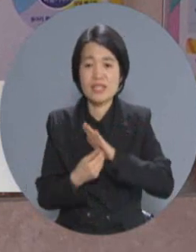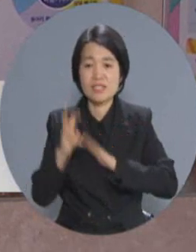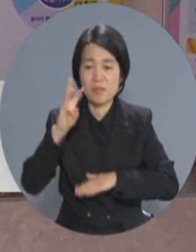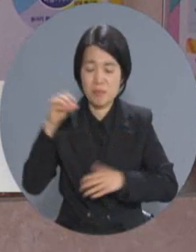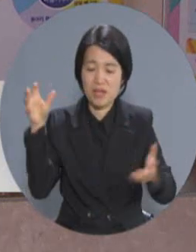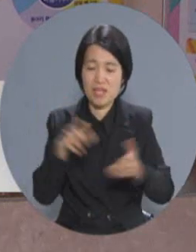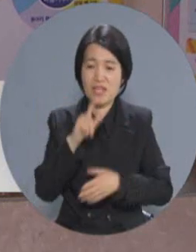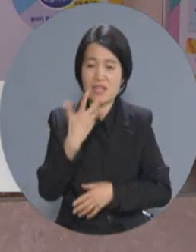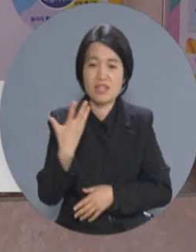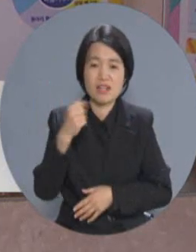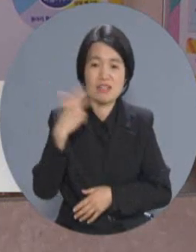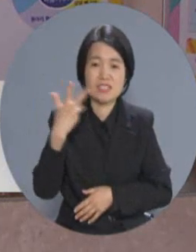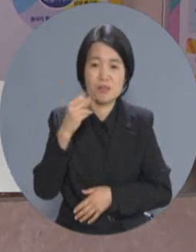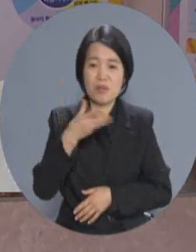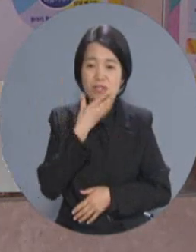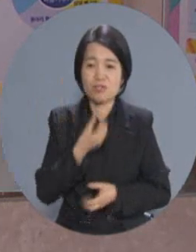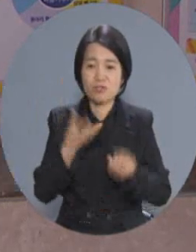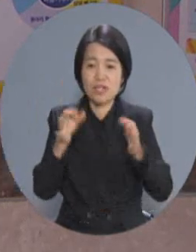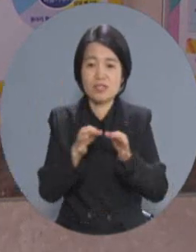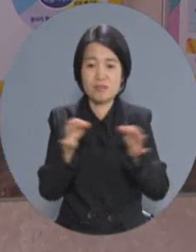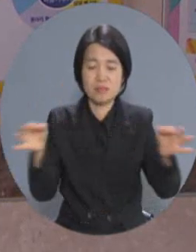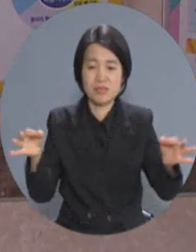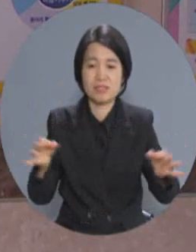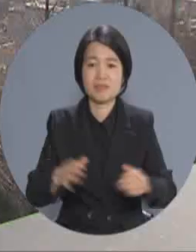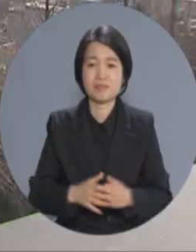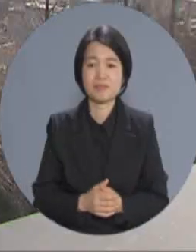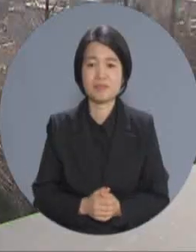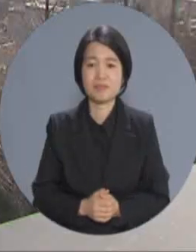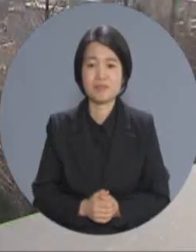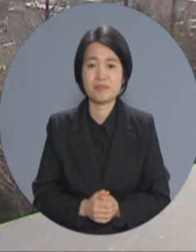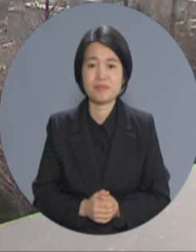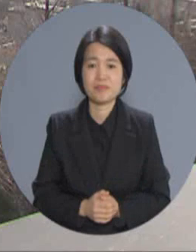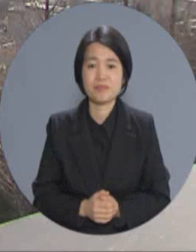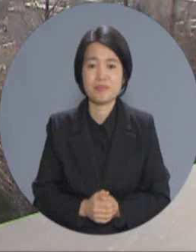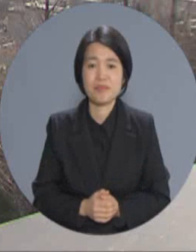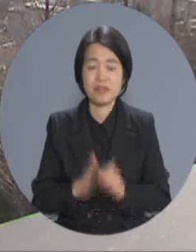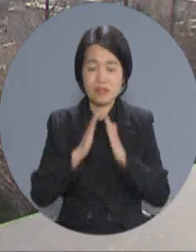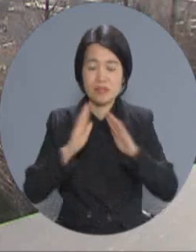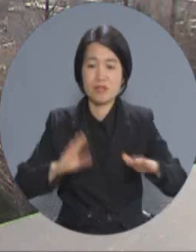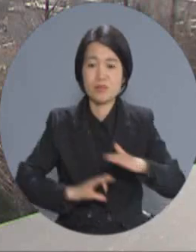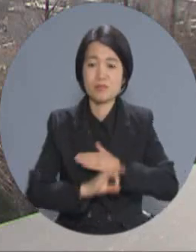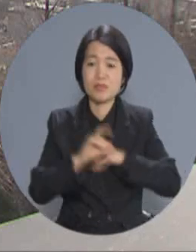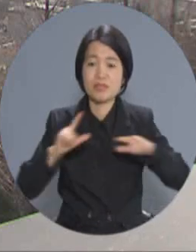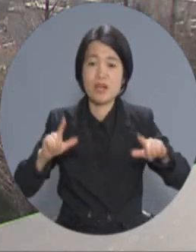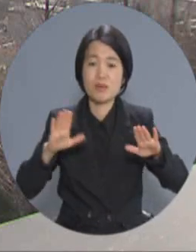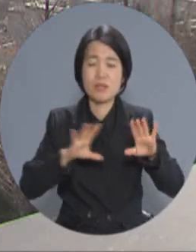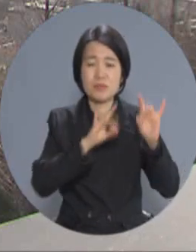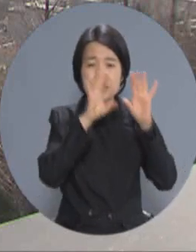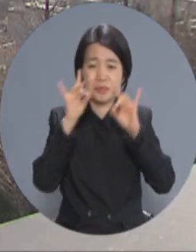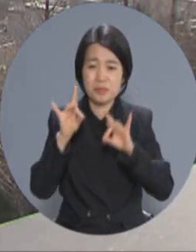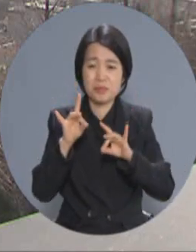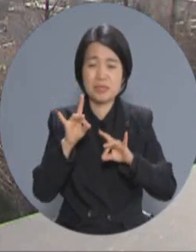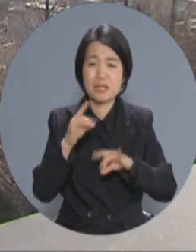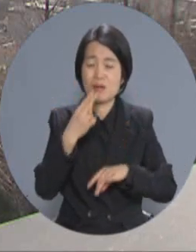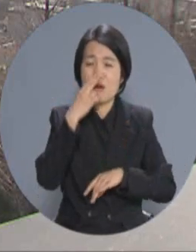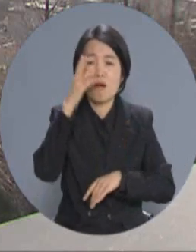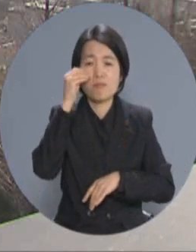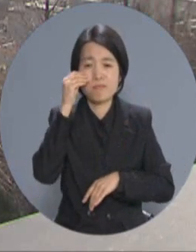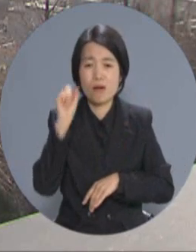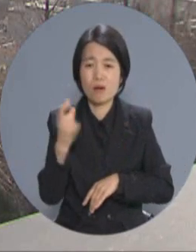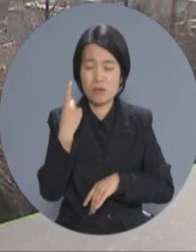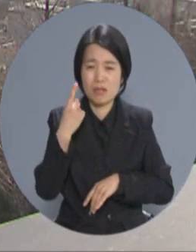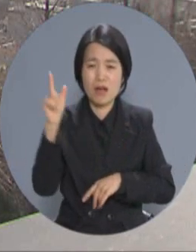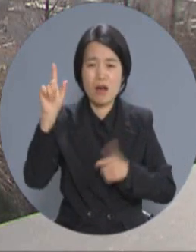1억 7천만원 상당의 축하금을 지급했습니다 전남 동부지역 오늘은 미세먼지와 대기 정체로